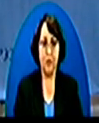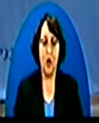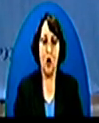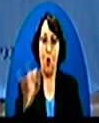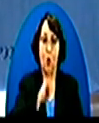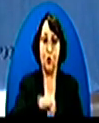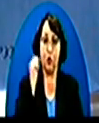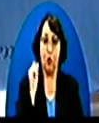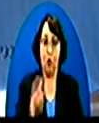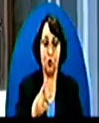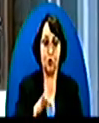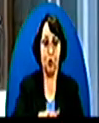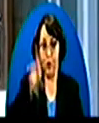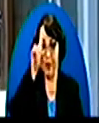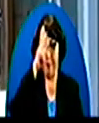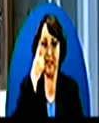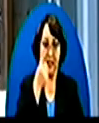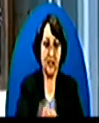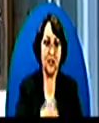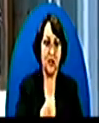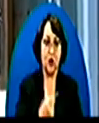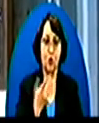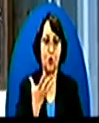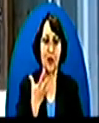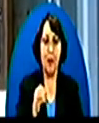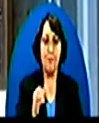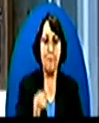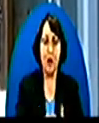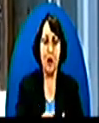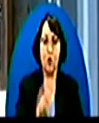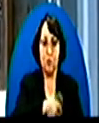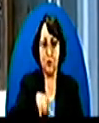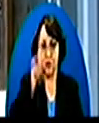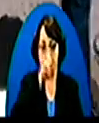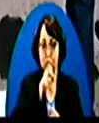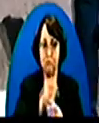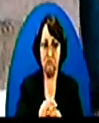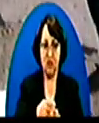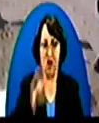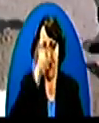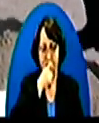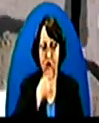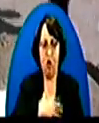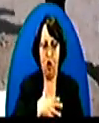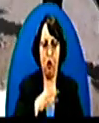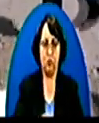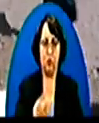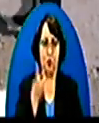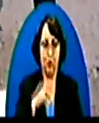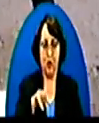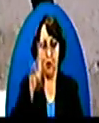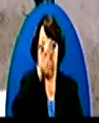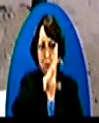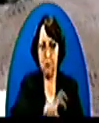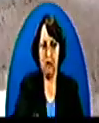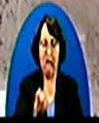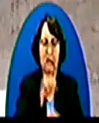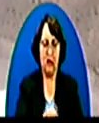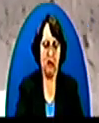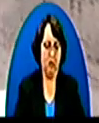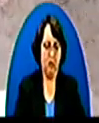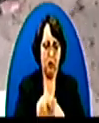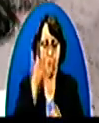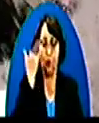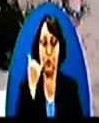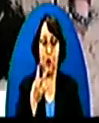Улсын 2-р төв эмнэлэг жилдээ 150 мянган гаруй хүүхдэд эрүүл мэндийн үйлчилгээ үзүүлдэг. Ханы томооны үйлдвэрлэл эхлэх үед эмнэлгийн ачаалал хэд дахин нэмэгддэг. Харин эх намар